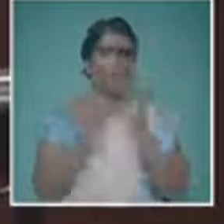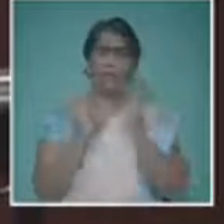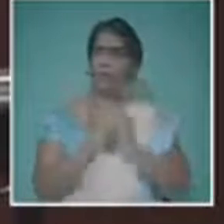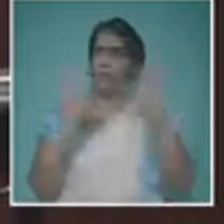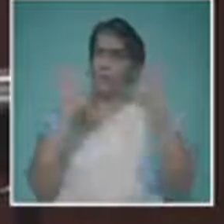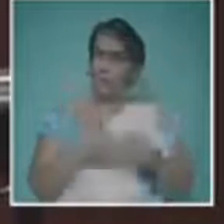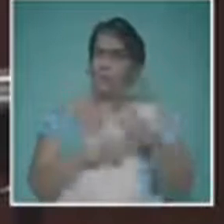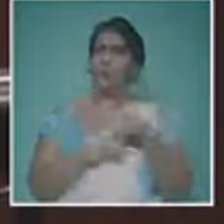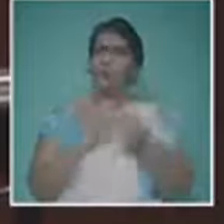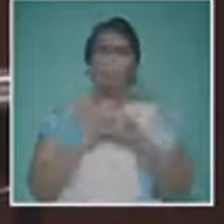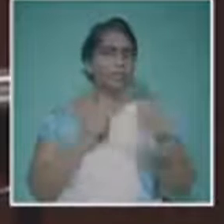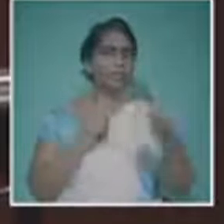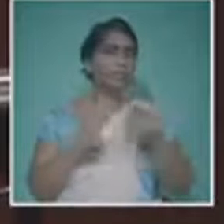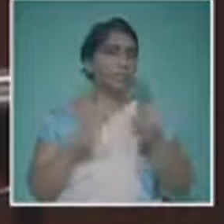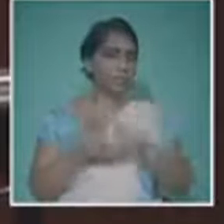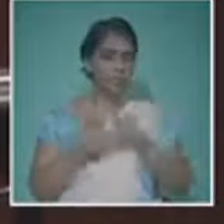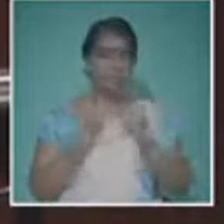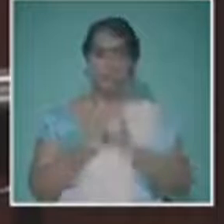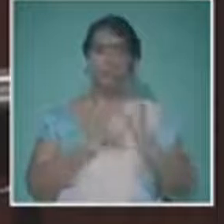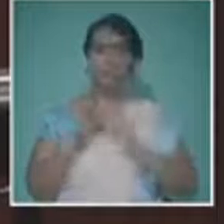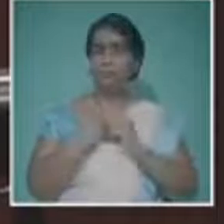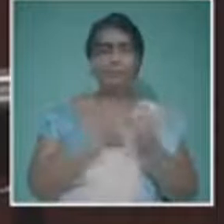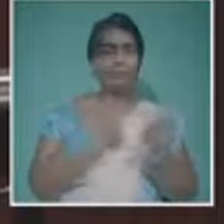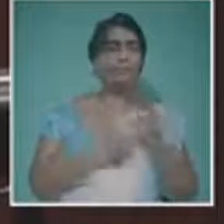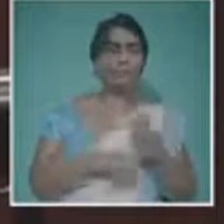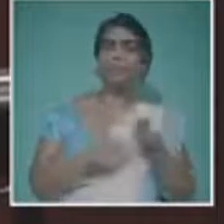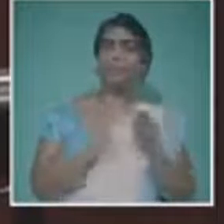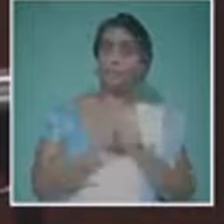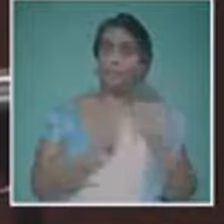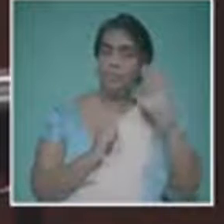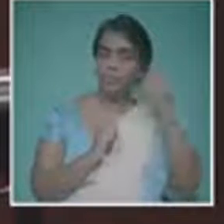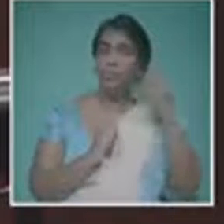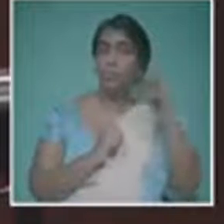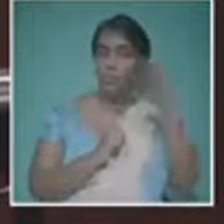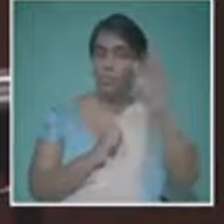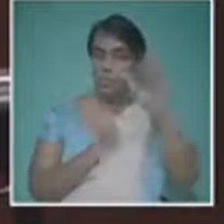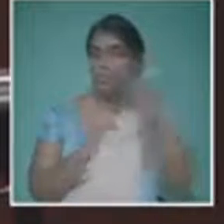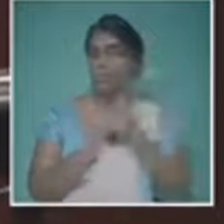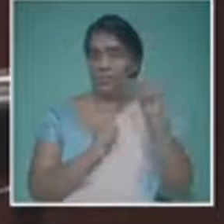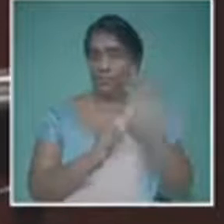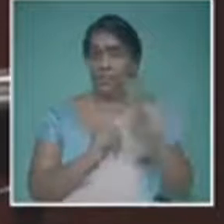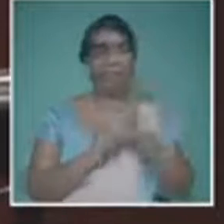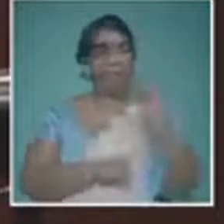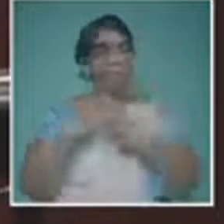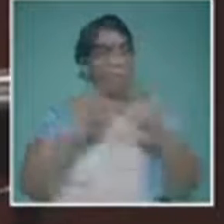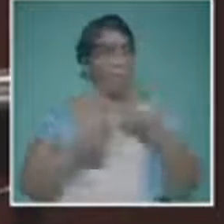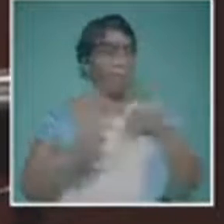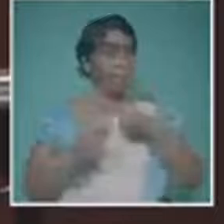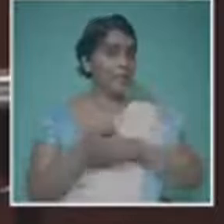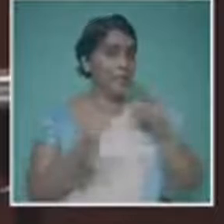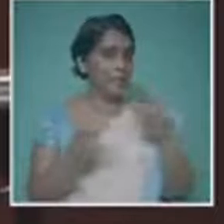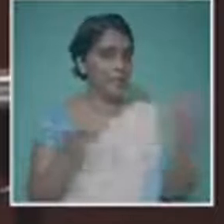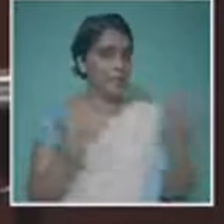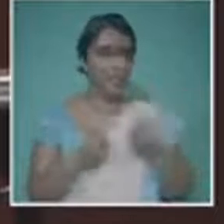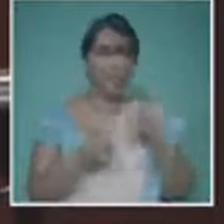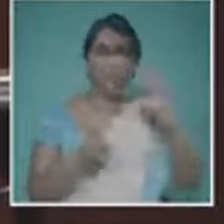இருப்பதற்கான நடவடிக்கைகளை நீங்கள் குறிப்பாக சபாநாயகரோ பாராளுமன்ற செயலாளர் நாயகமோ எல்லோரும் செய்து